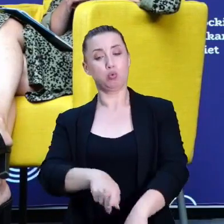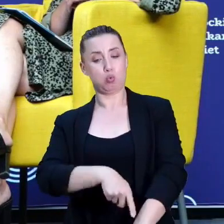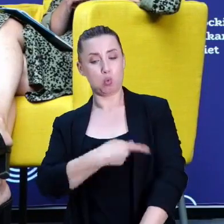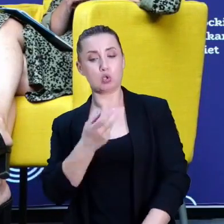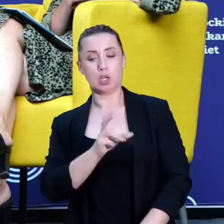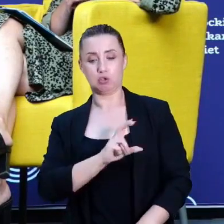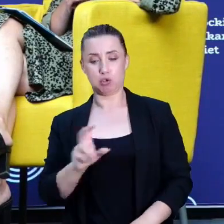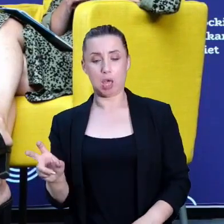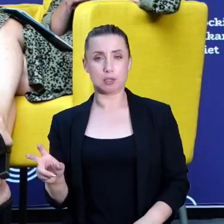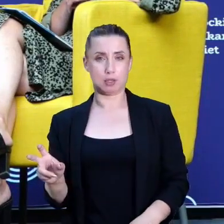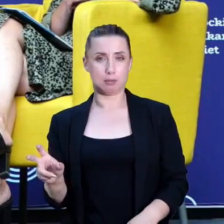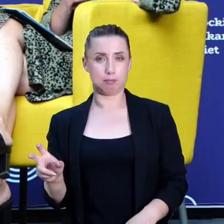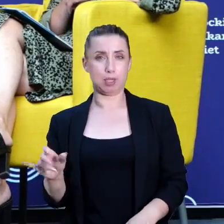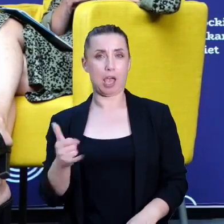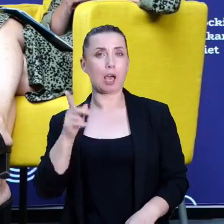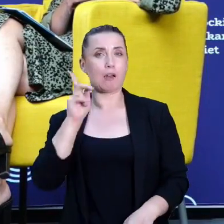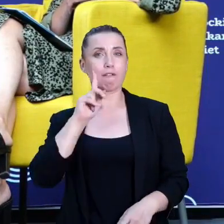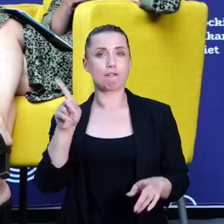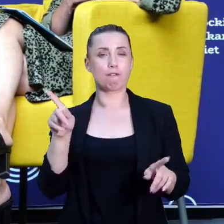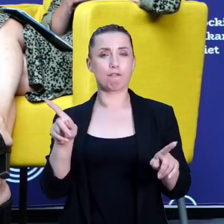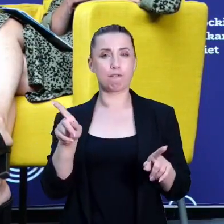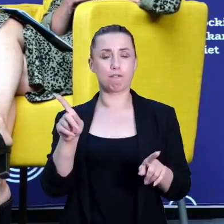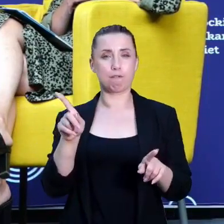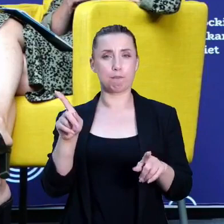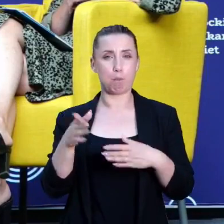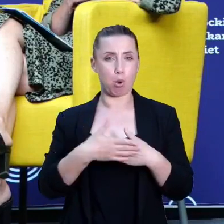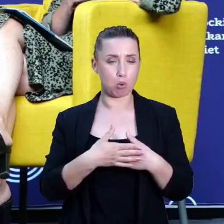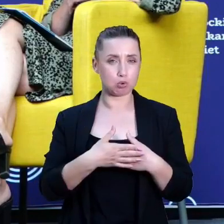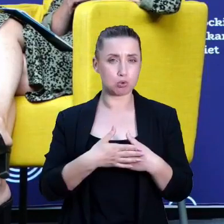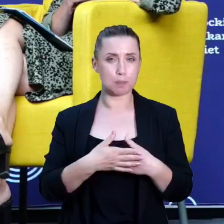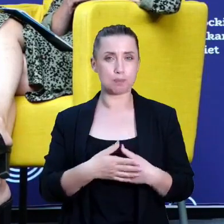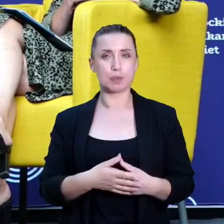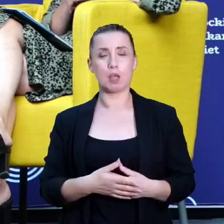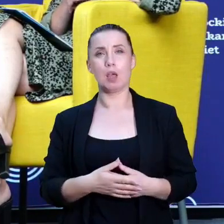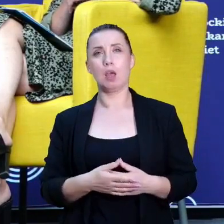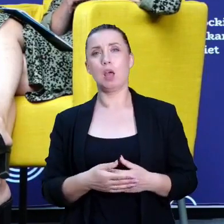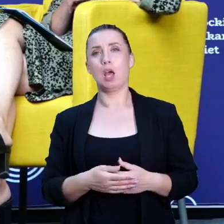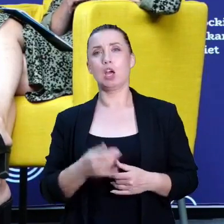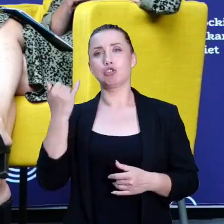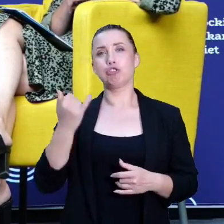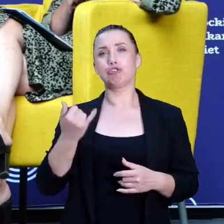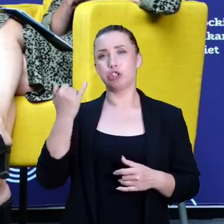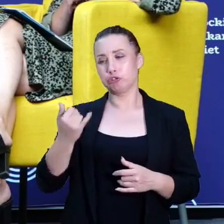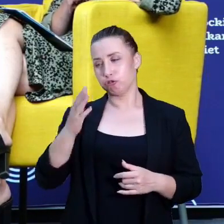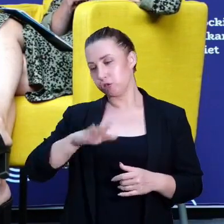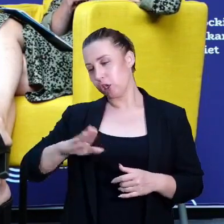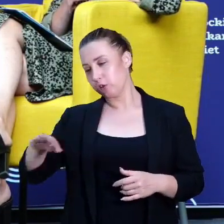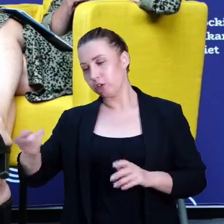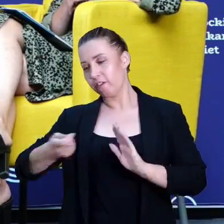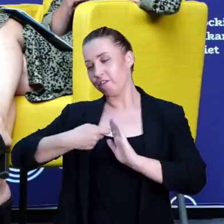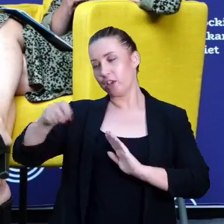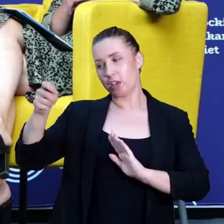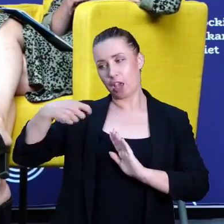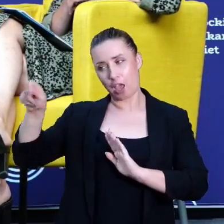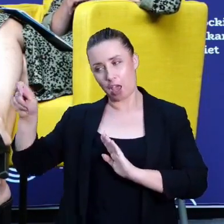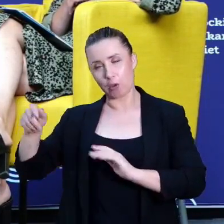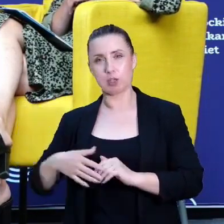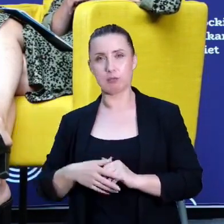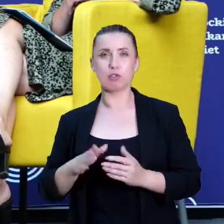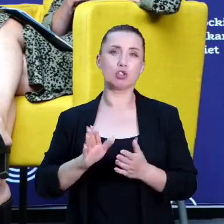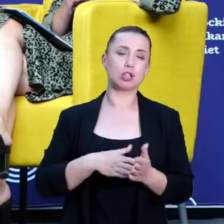że dzieci są gdzieś daleko i albo wymagają tylko opieki nad wnukami, albo już nie. I że ta jakość życia kobiet,